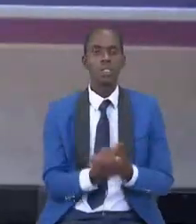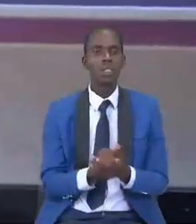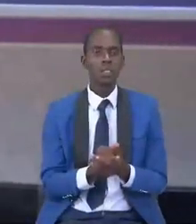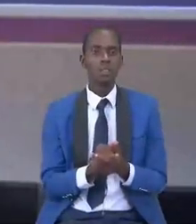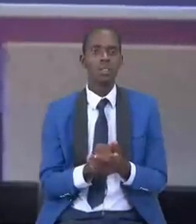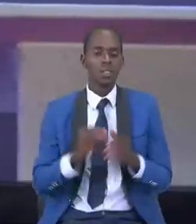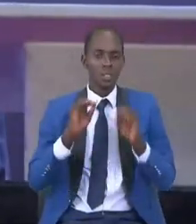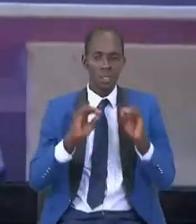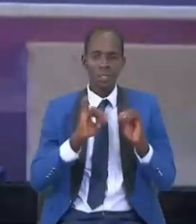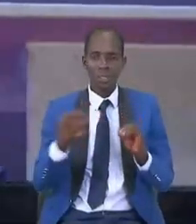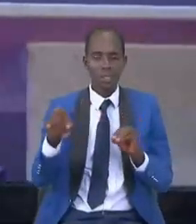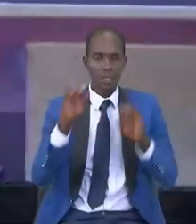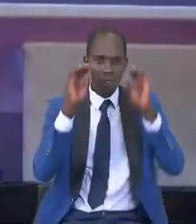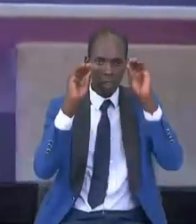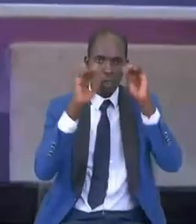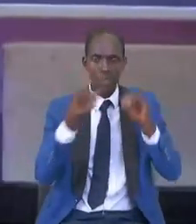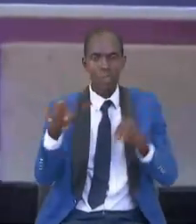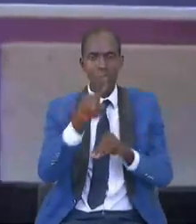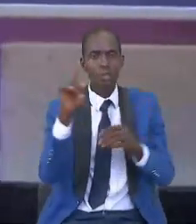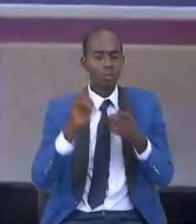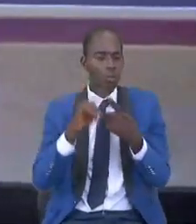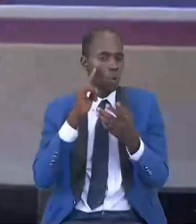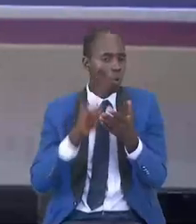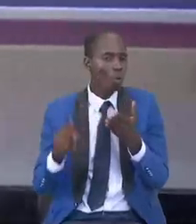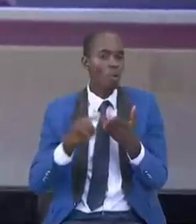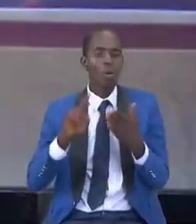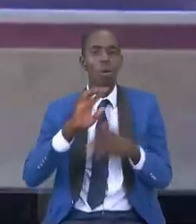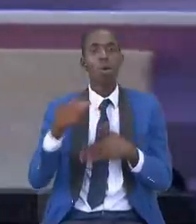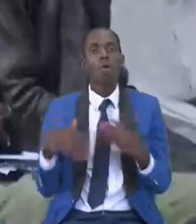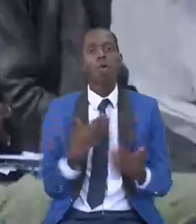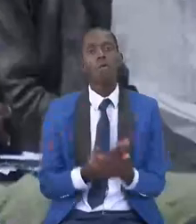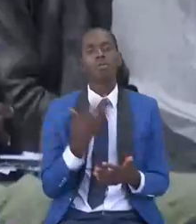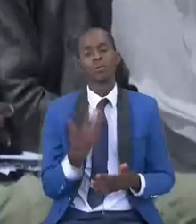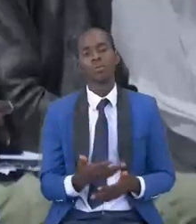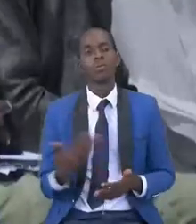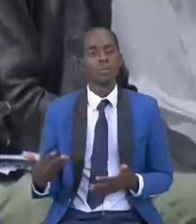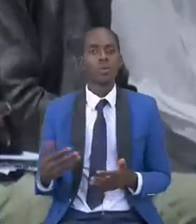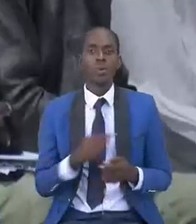Les enseignants à observer toutes choses.